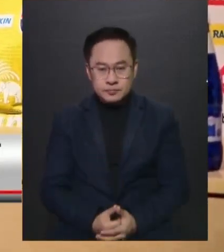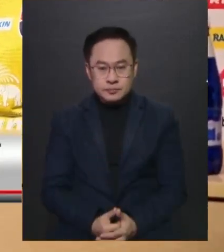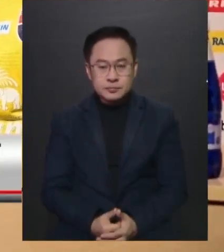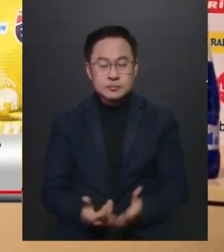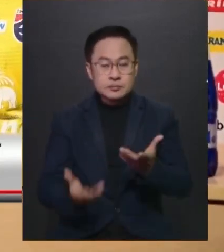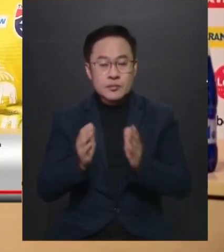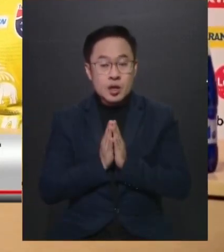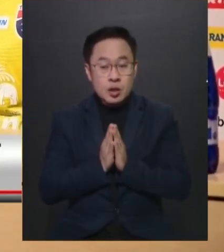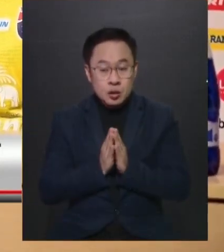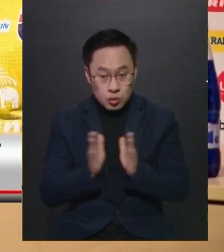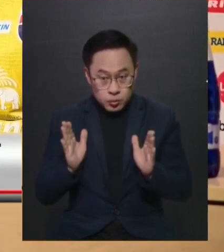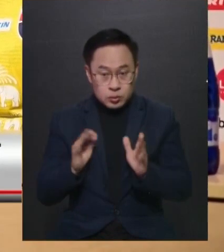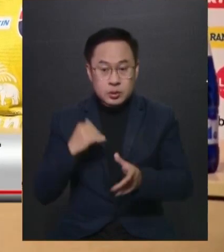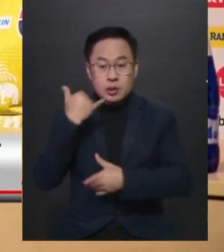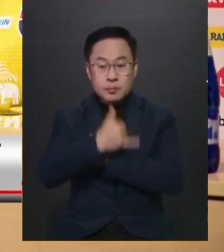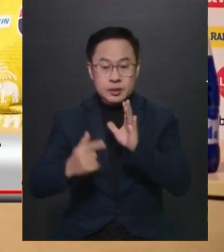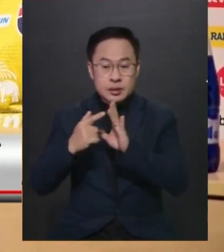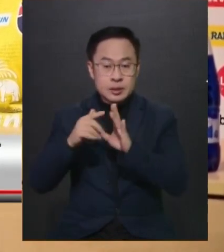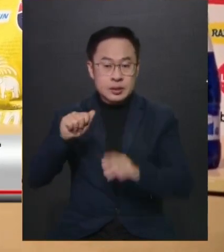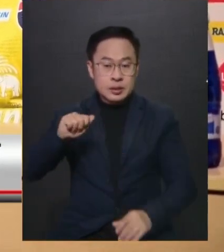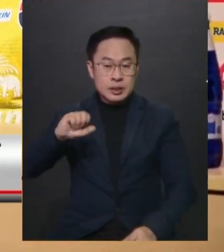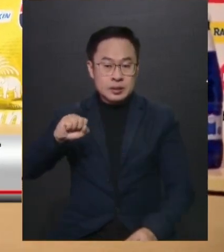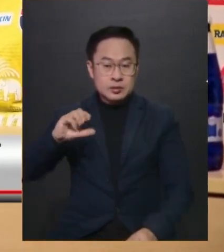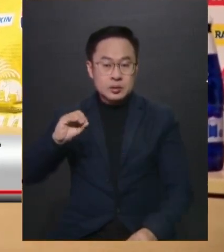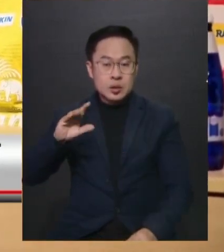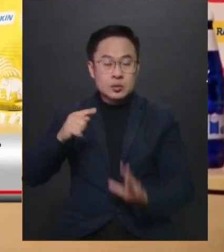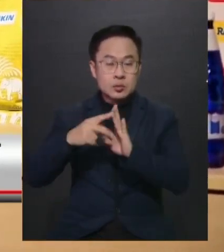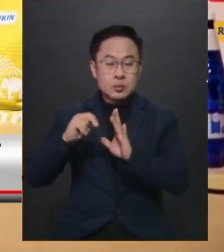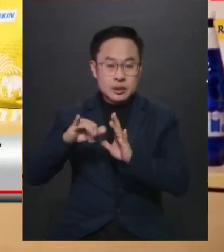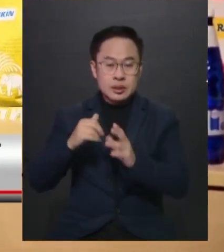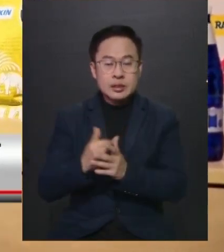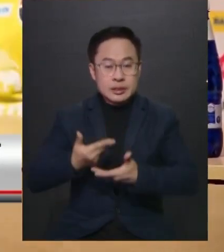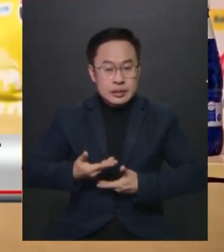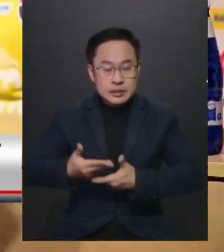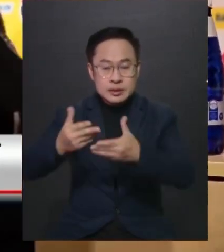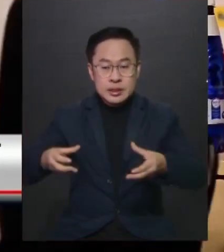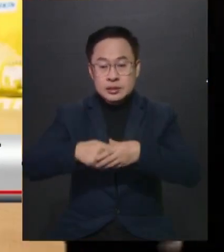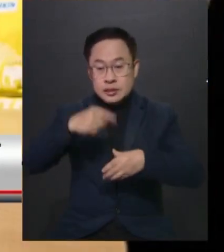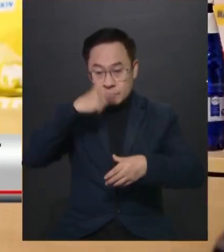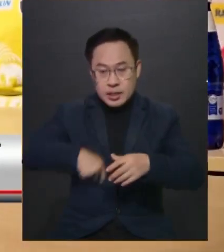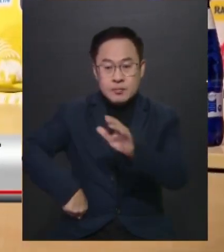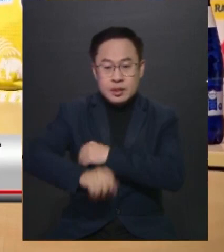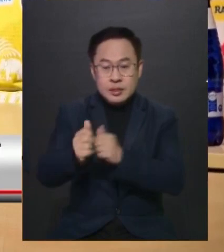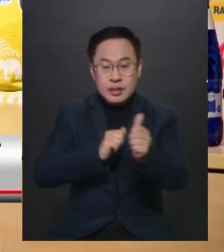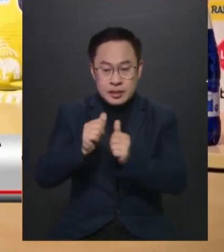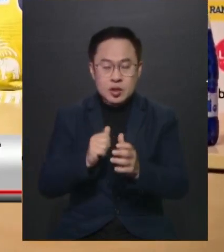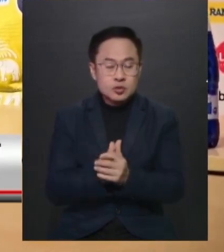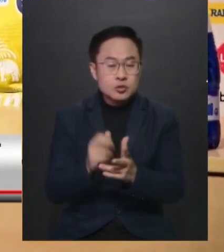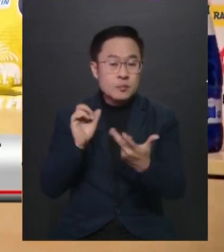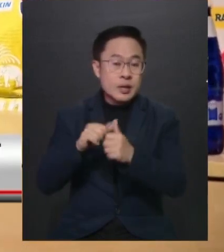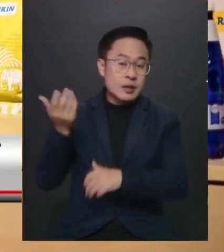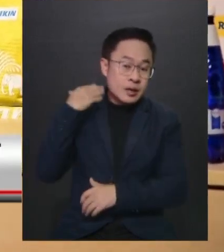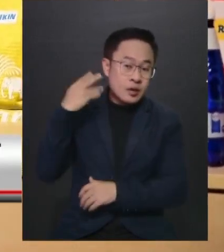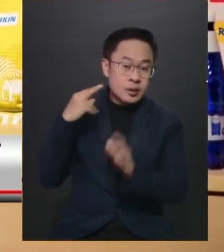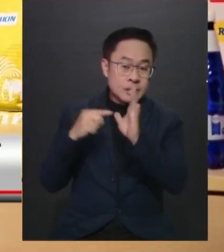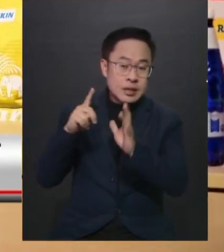ไทยเนี่ยเดินทางมาอุ่นเครื่องที่นี่นะครับมาโน่บอกว่าสิ่งที่โฟกัสครับก็ต้องแก้ไขข้อผิดพลาดที่เกิดขึ้นจากเกมที่แพ้จอร์เจีย 8-0 นะครับ